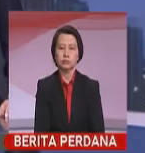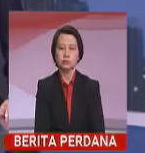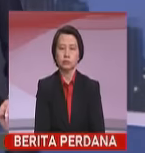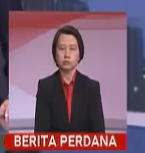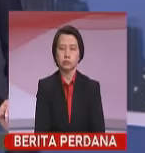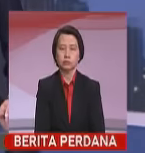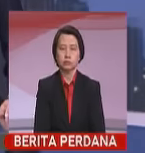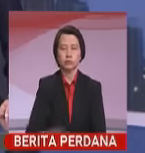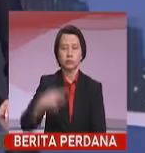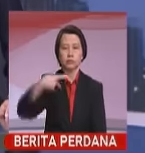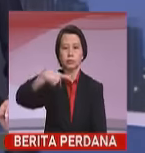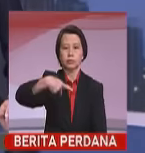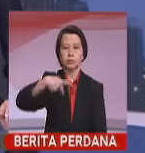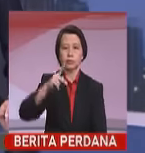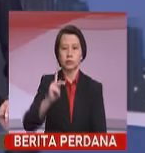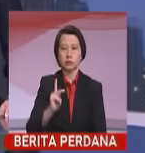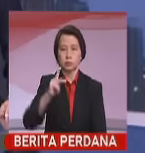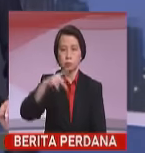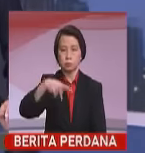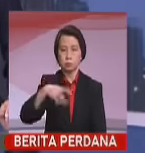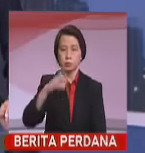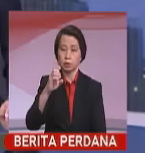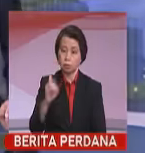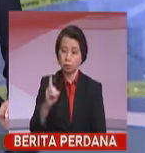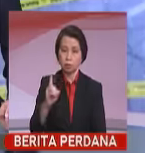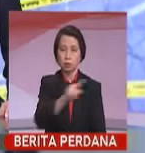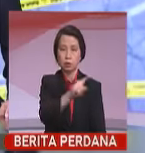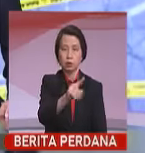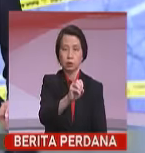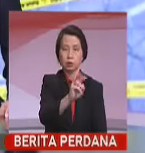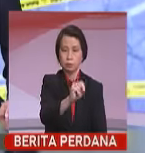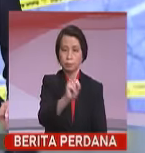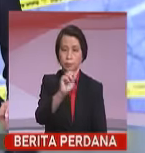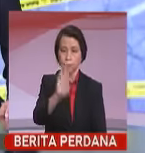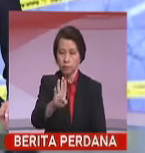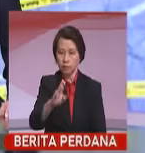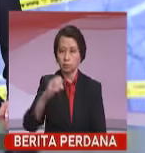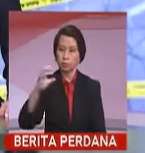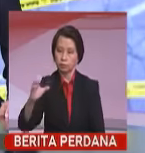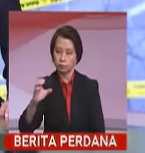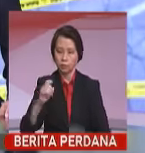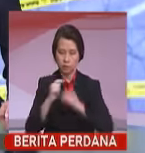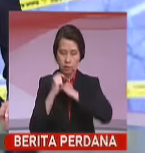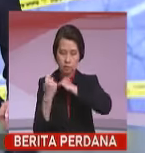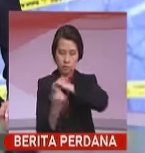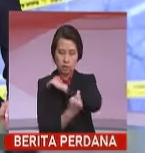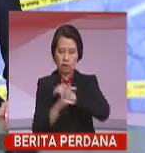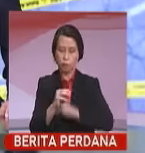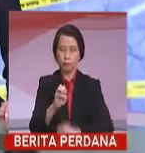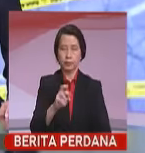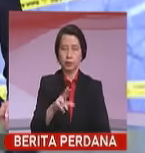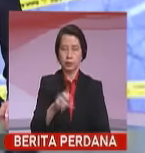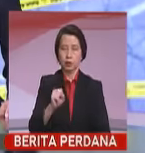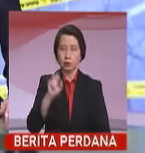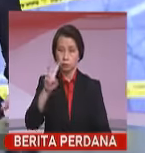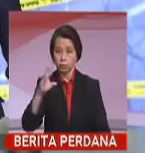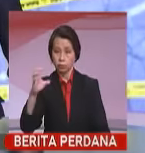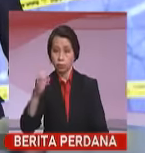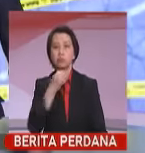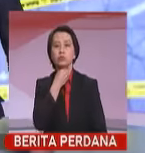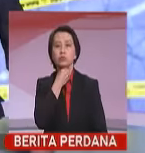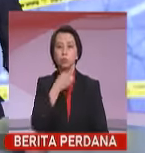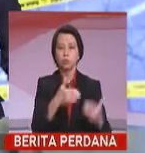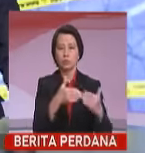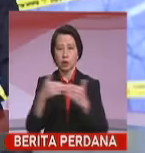Perintah kawalan pergerakan diperketatkan PKPD di Zon B dan Zon C Taman Meru 2C Ipoh Perak